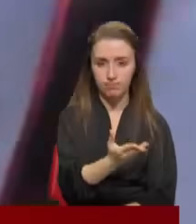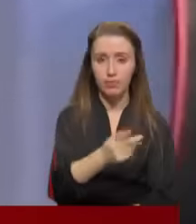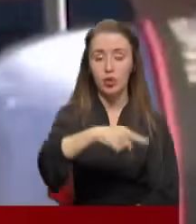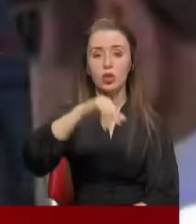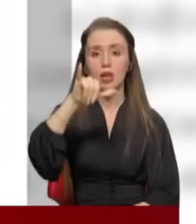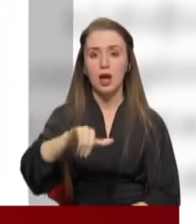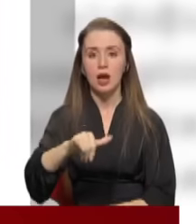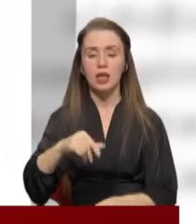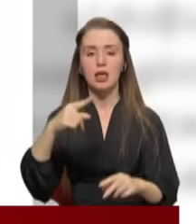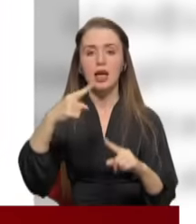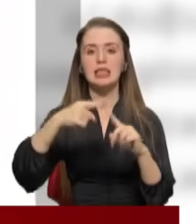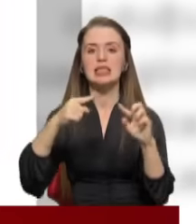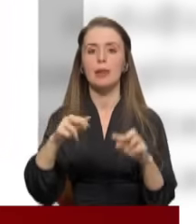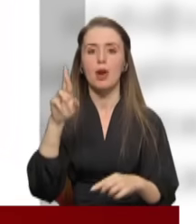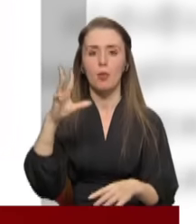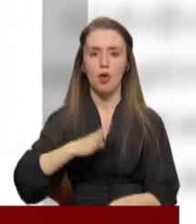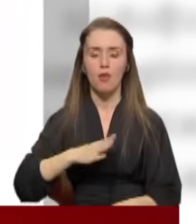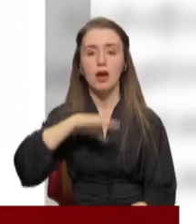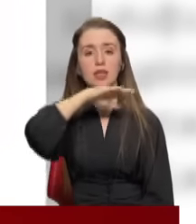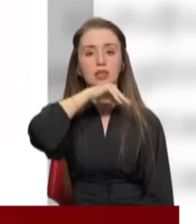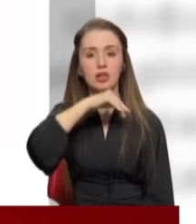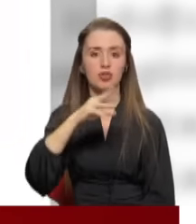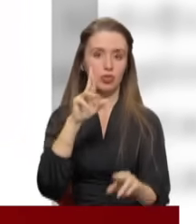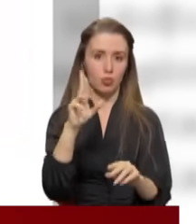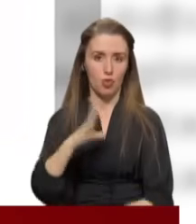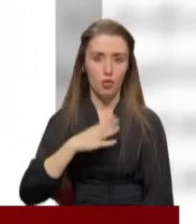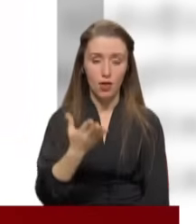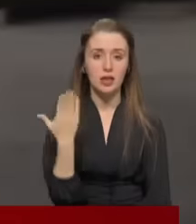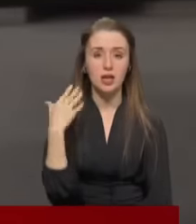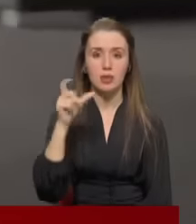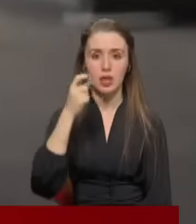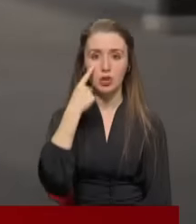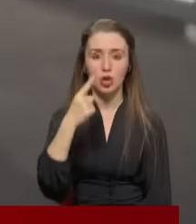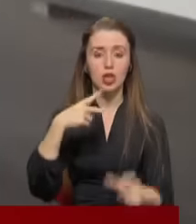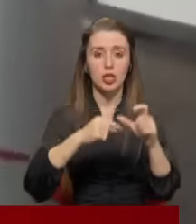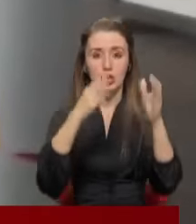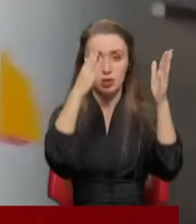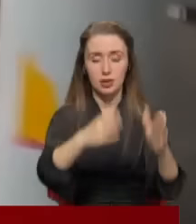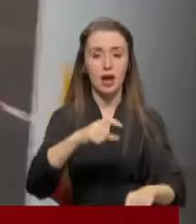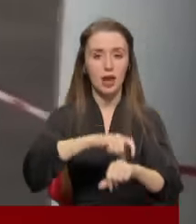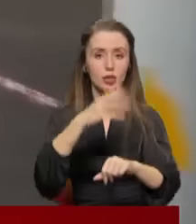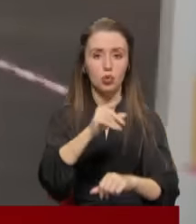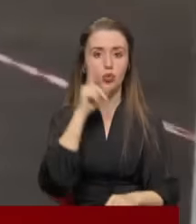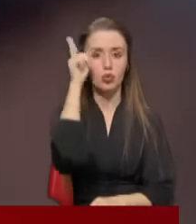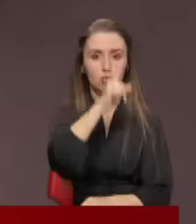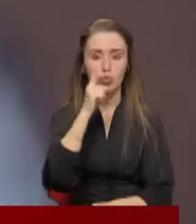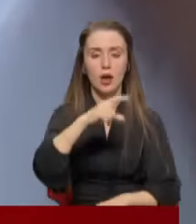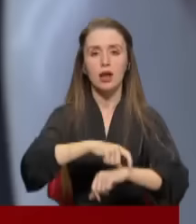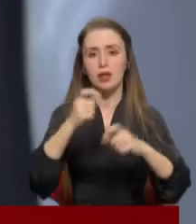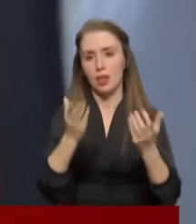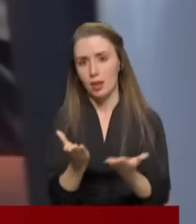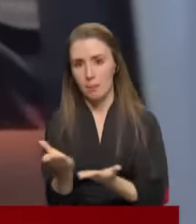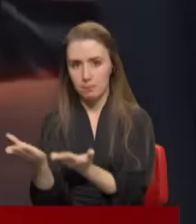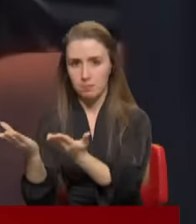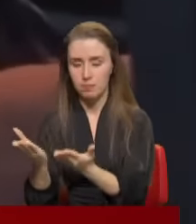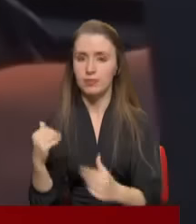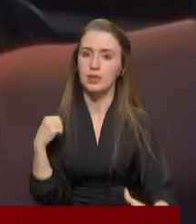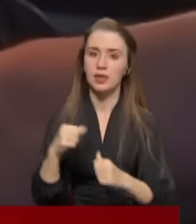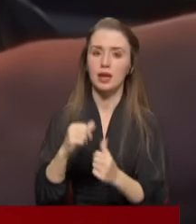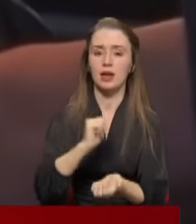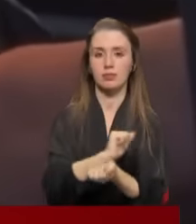Haklarında Adli Tıp Kurumu tarafından kocamışlık hali raporları var. Geçtiğimiz ay Çetin Doğan geçirdiği rahatsızlık nedeniyle hastaneye kaldırılmış,